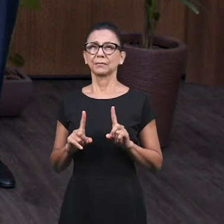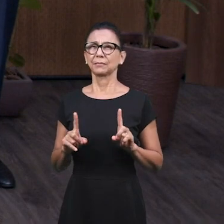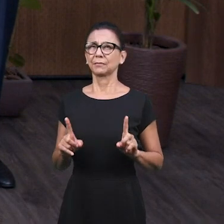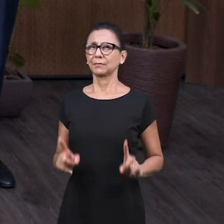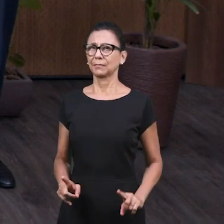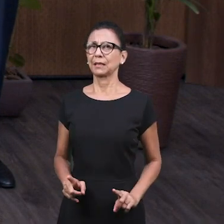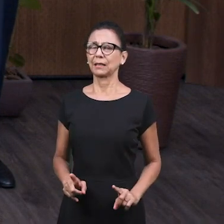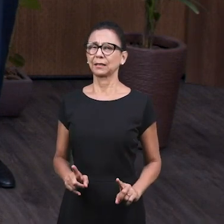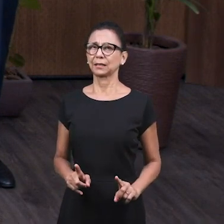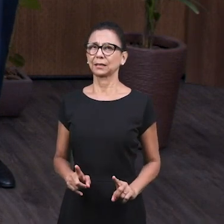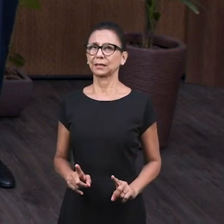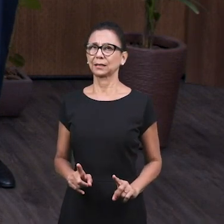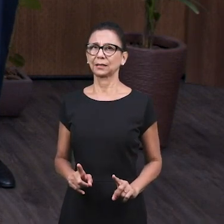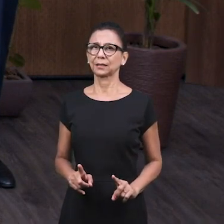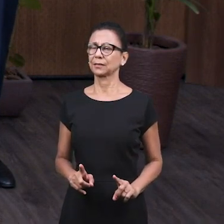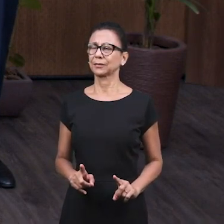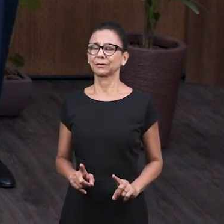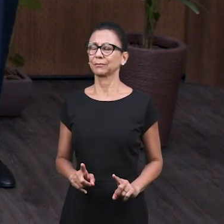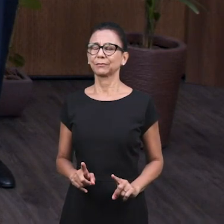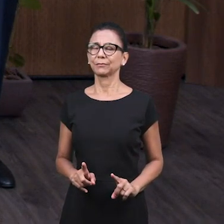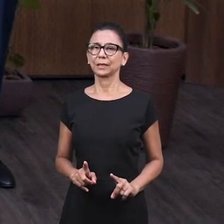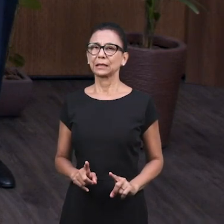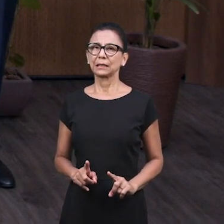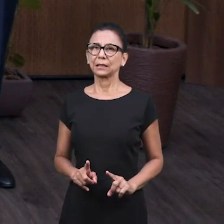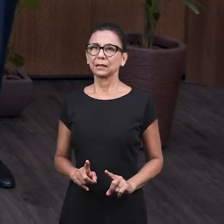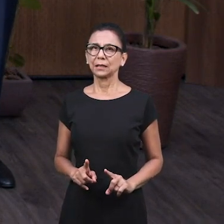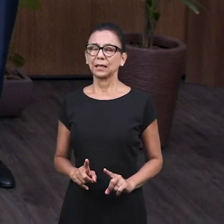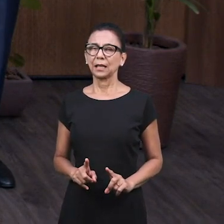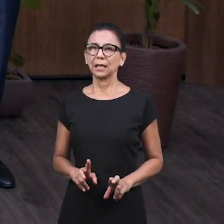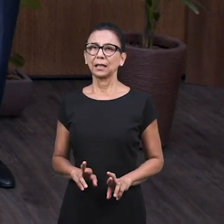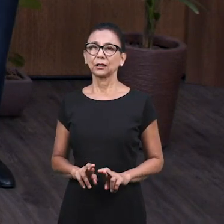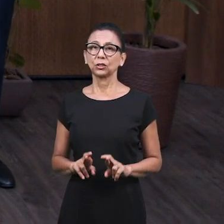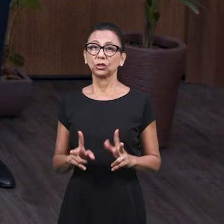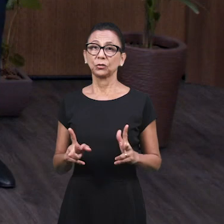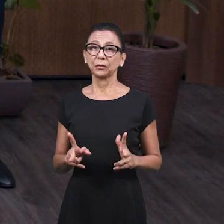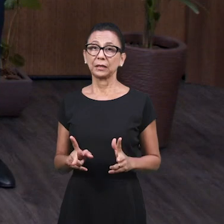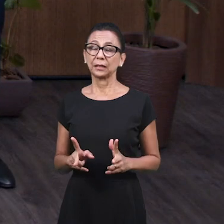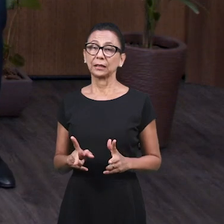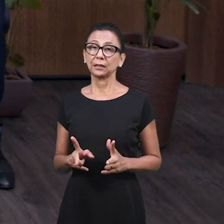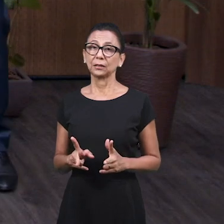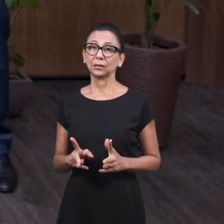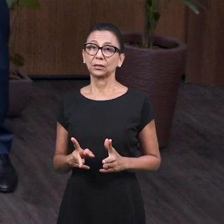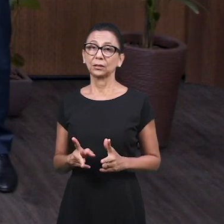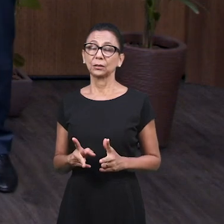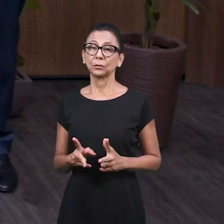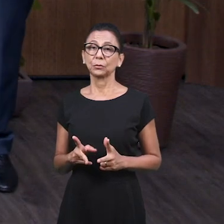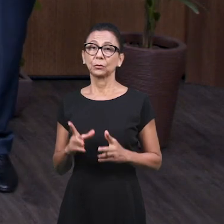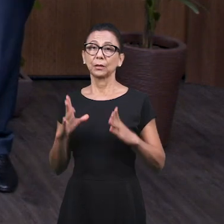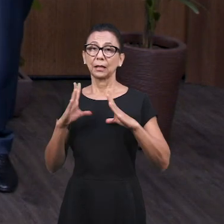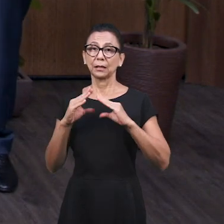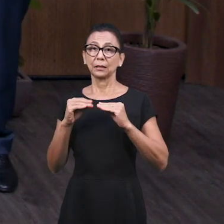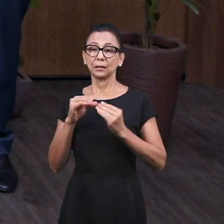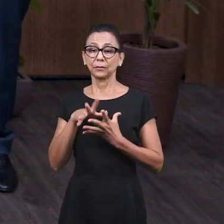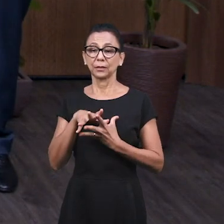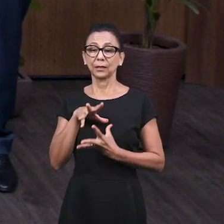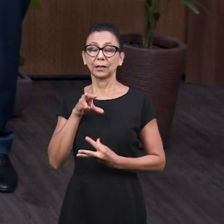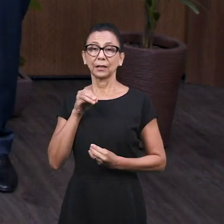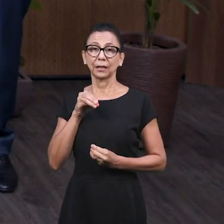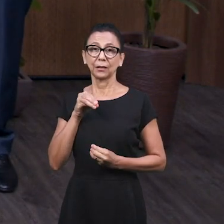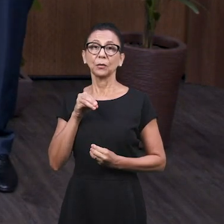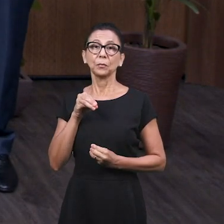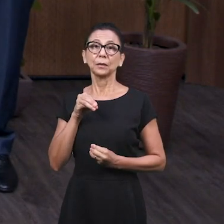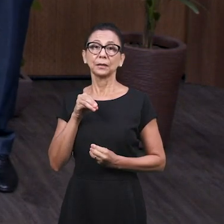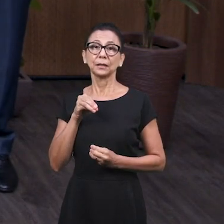l'âme, qui apporte une expérience, Pasteur Sergio, de salut pour l'homme. Et nous